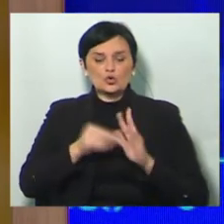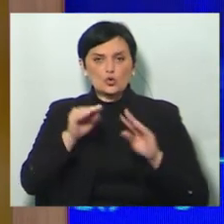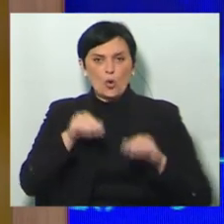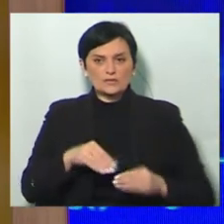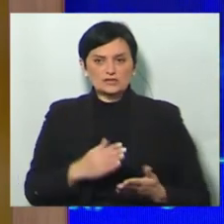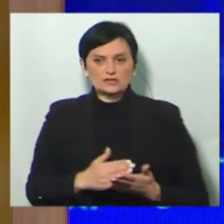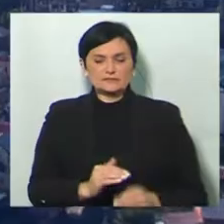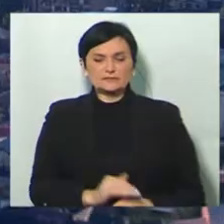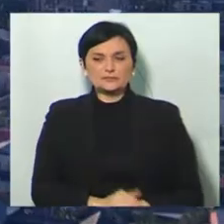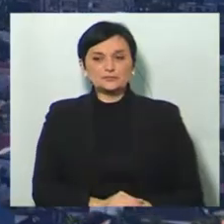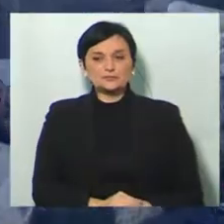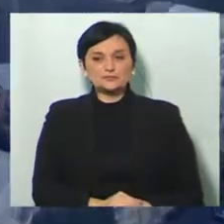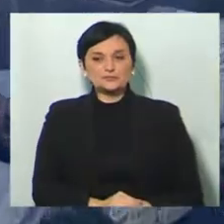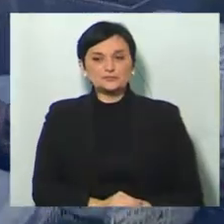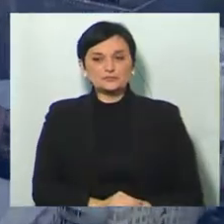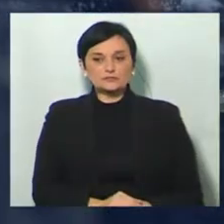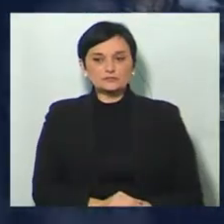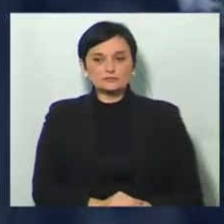გამსჯვალული.